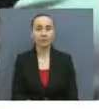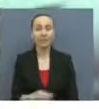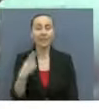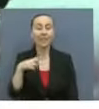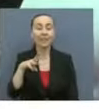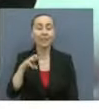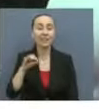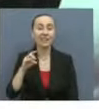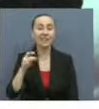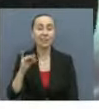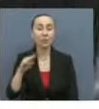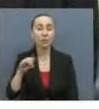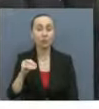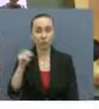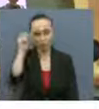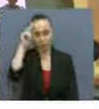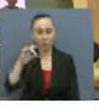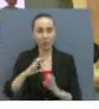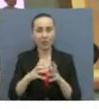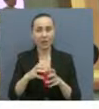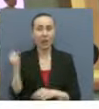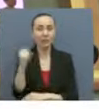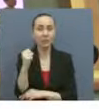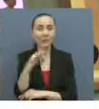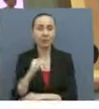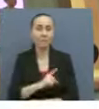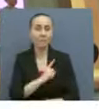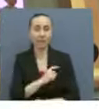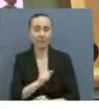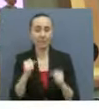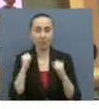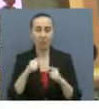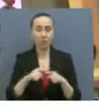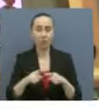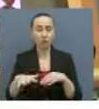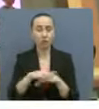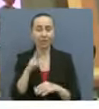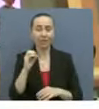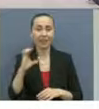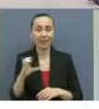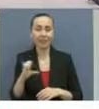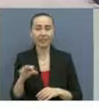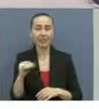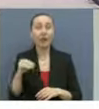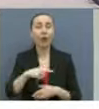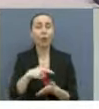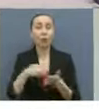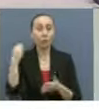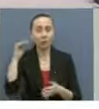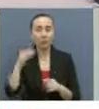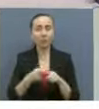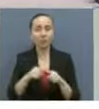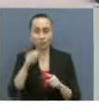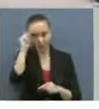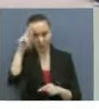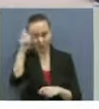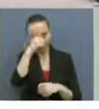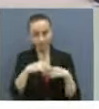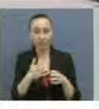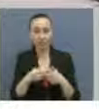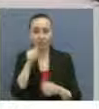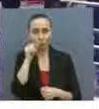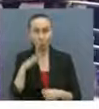Дмитрий Тюков – чемпион мира по армрестлингу и мастер спорта международного класса. На приходящем в городе Актобе чемпионате страны среди мужчин